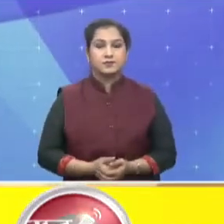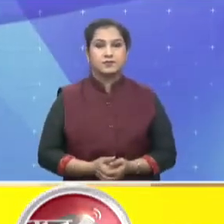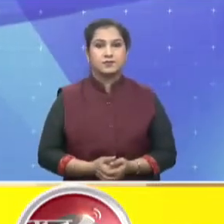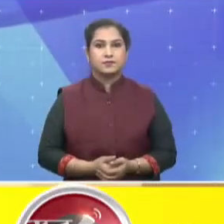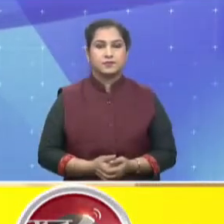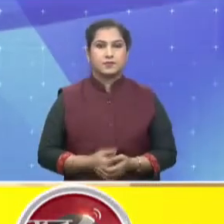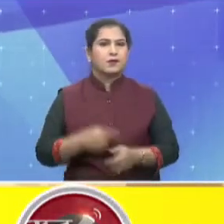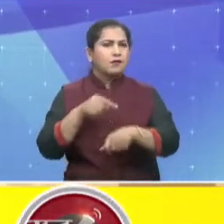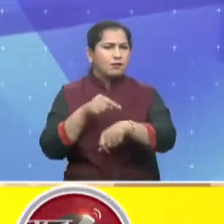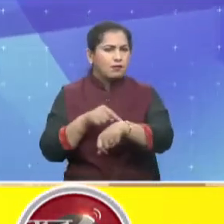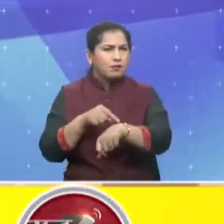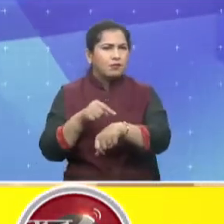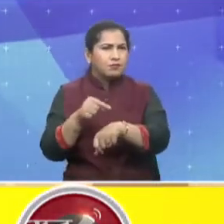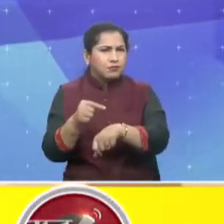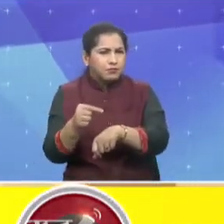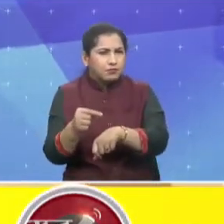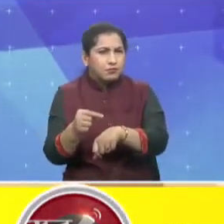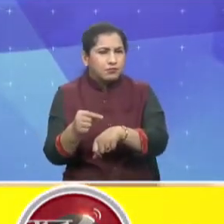क्षणशः